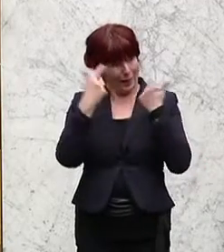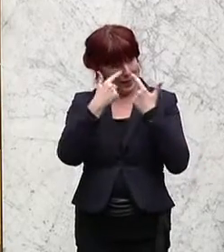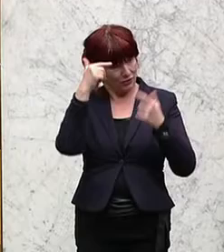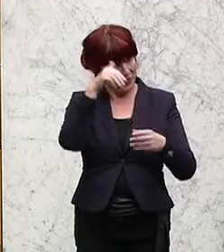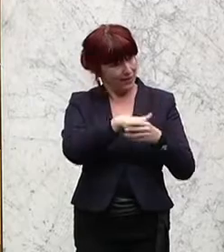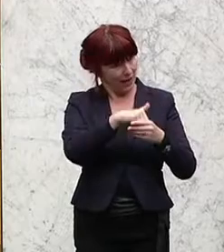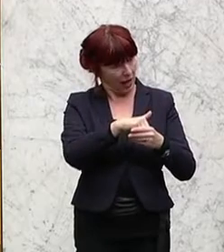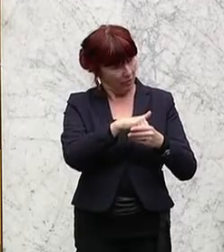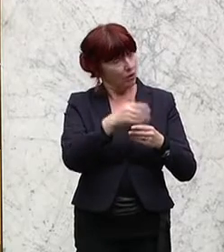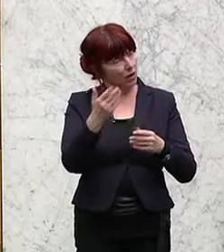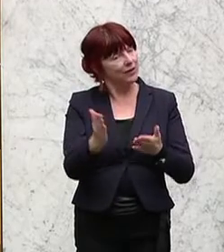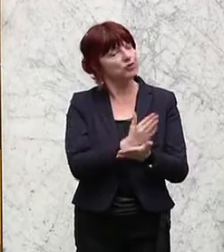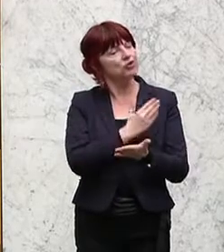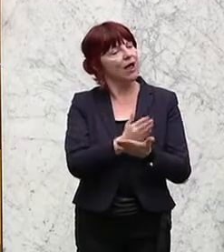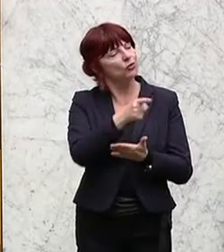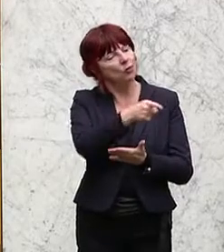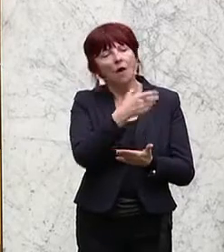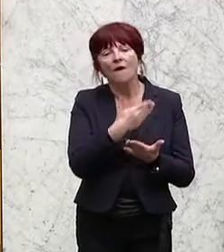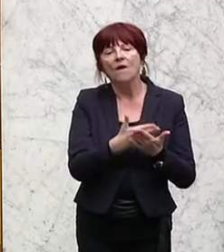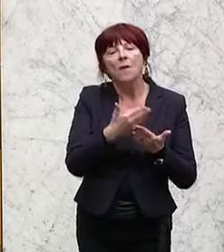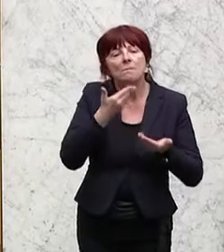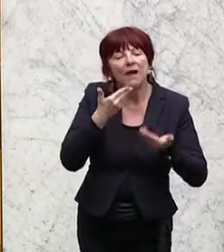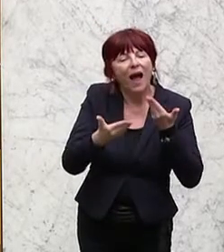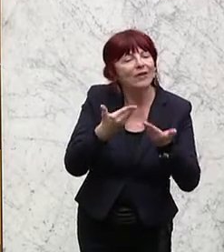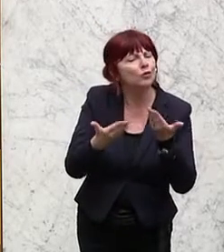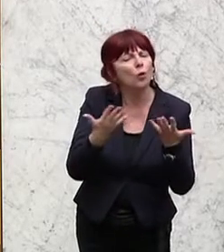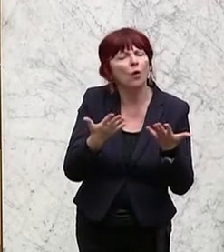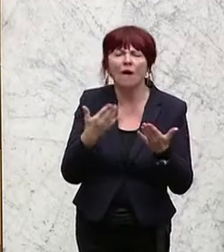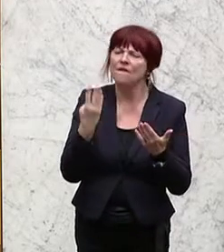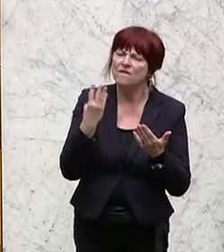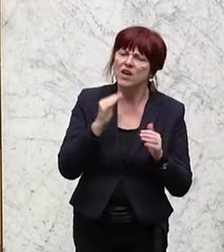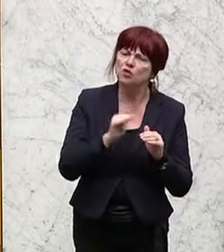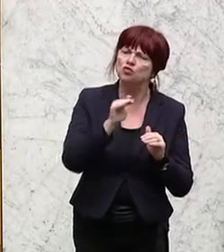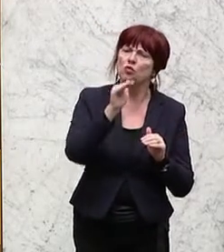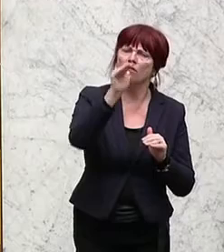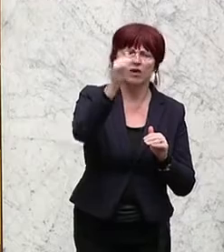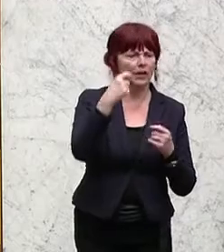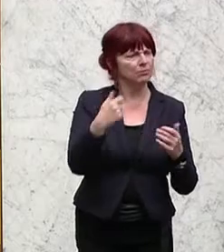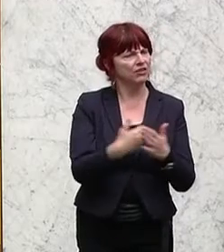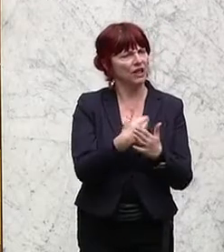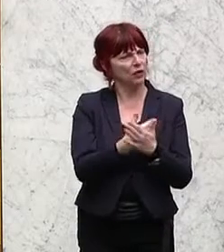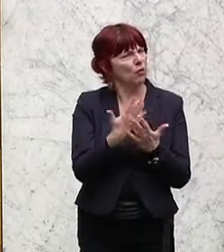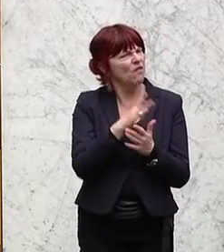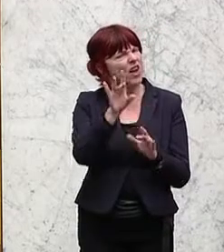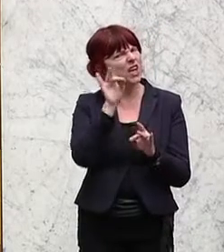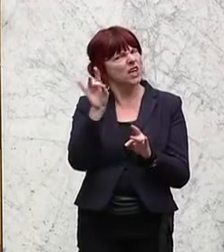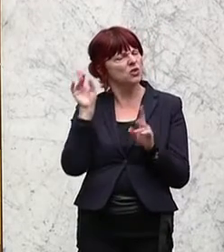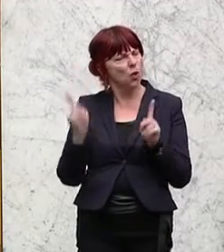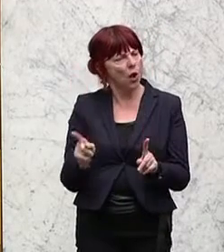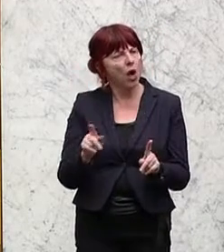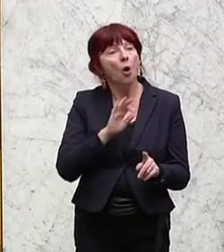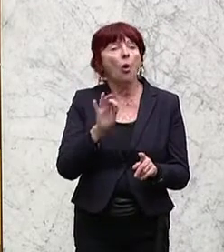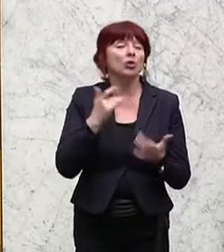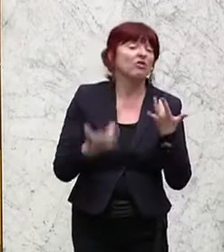werden, nicht nur, dass sie beraten, welche der vier Stufen man in der Vertretung wählen soll, sondern auch, ob es letztendlich als Ultima